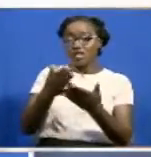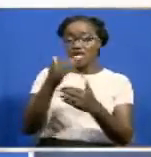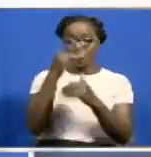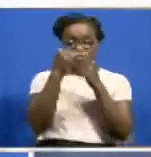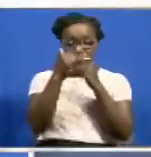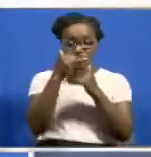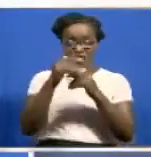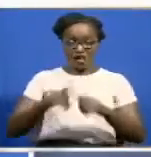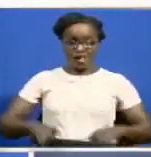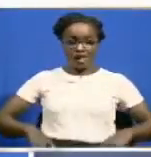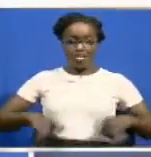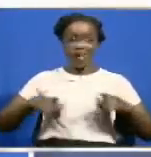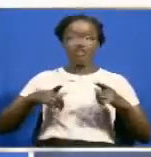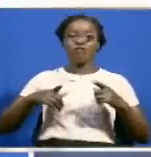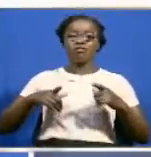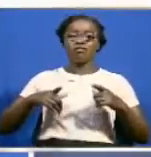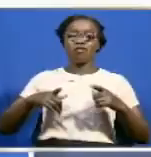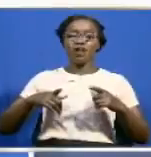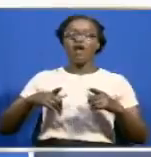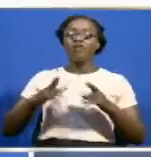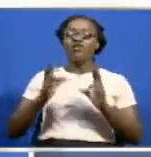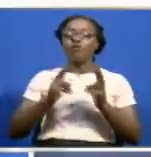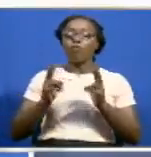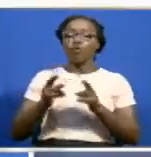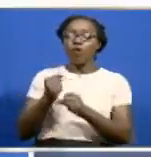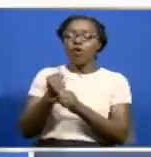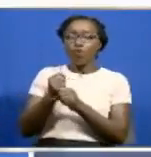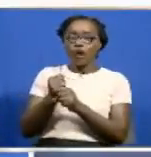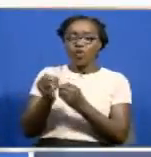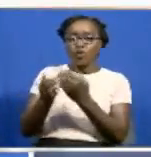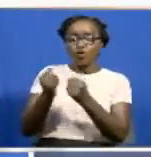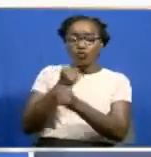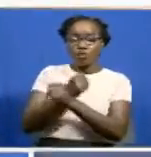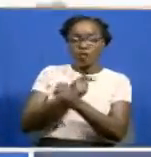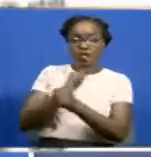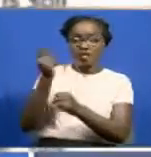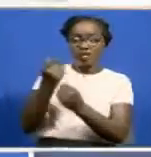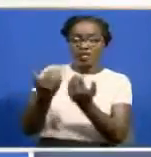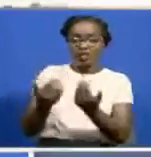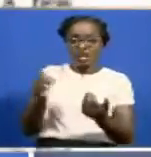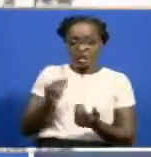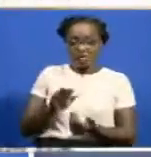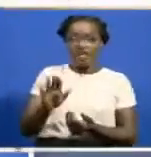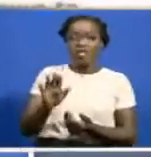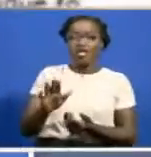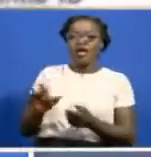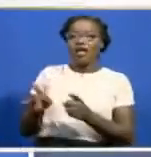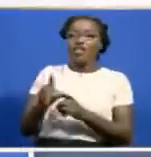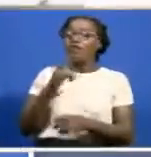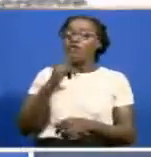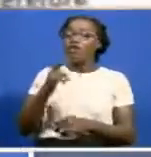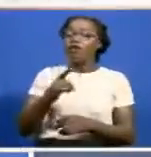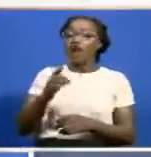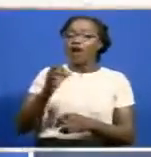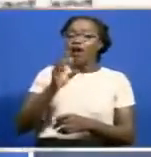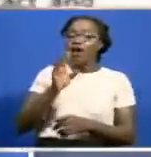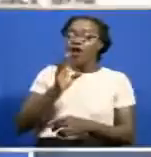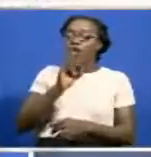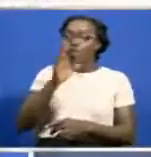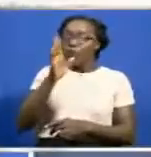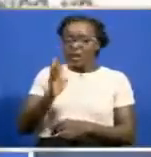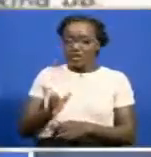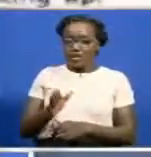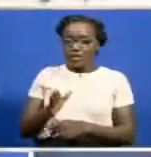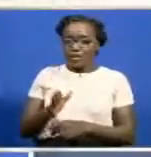ya afya kando na kazi yao ya kawaida kuwalinda Wakenya na mali zao. Muti ambaye amewaagiza makamanda kuhakikisha